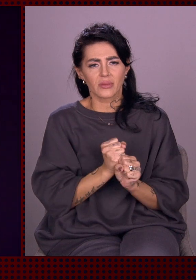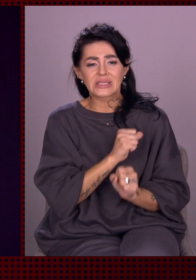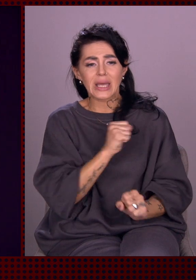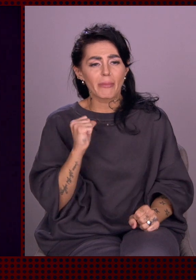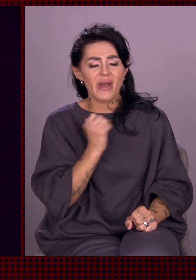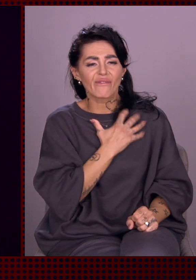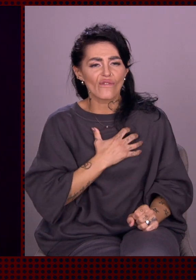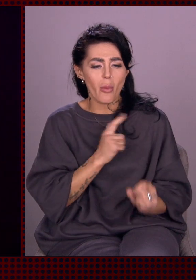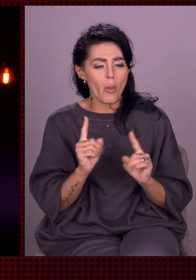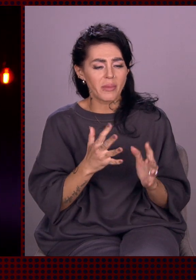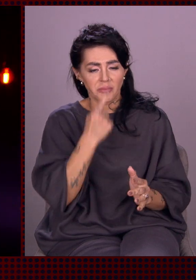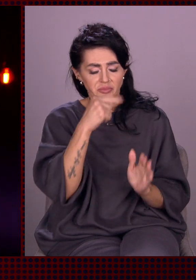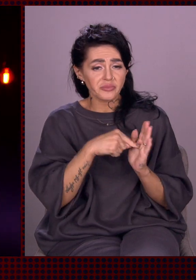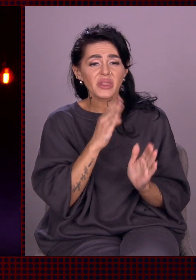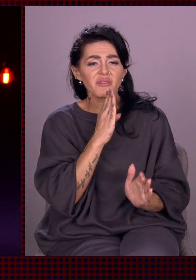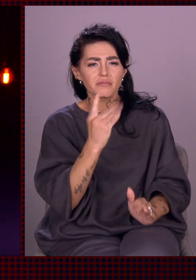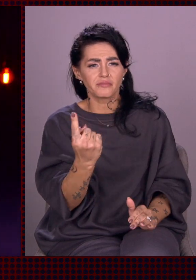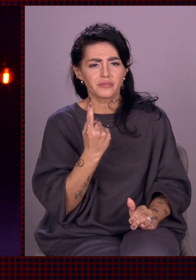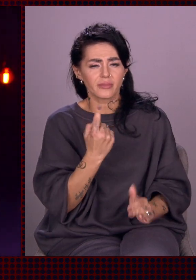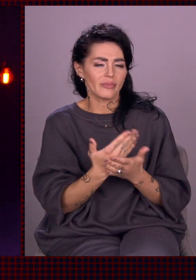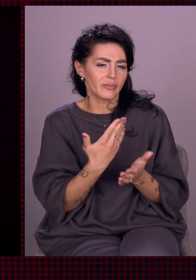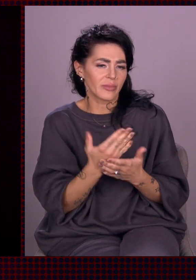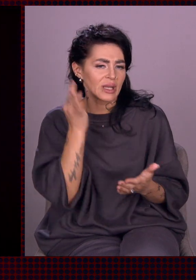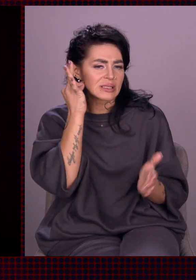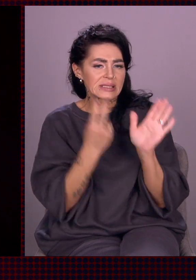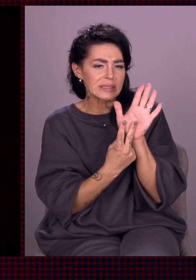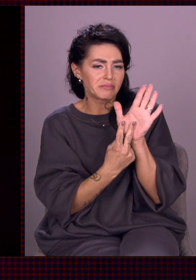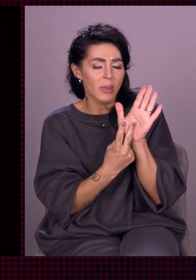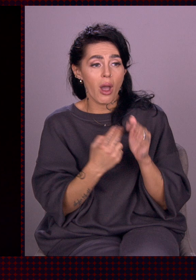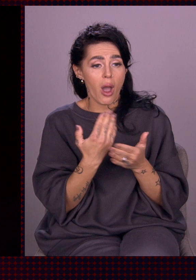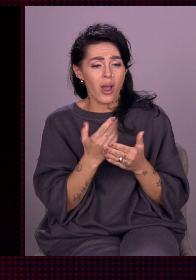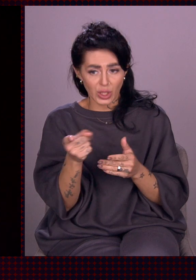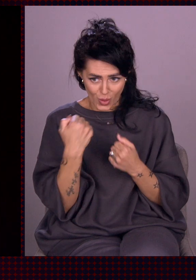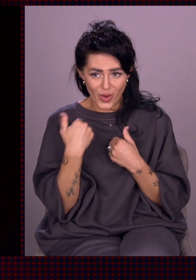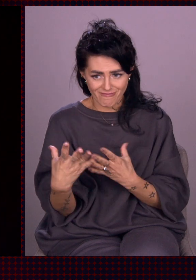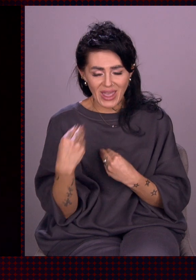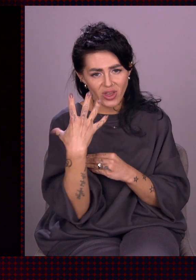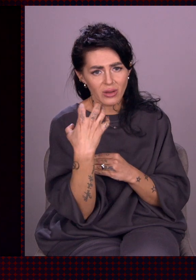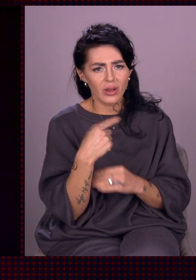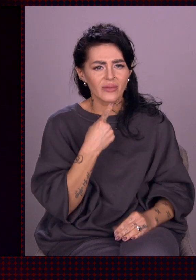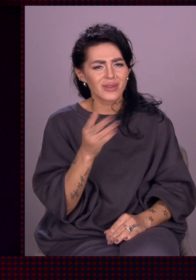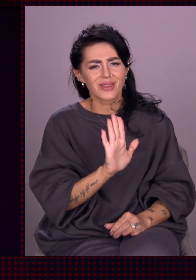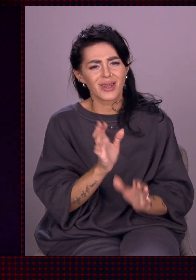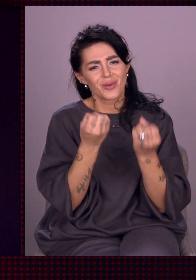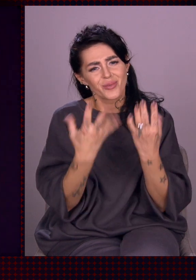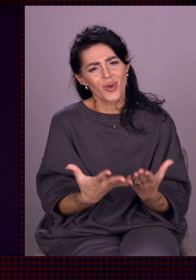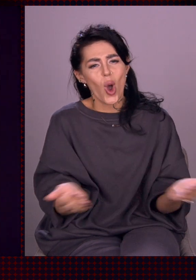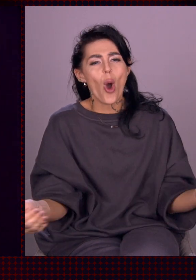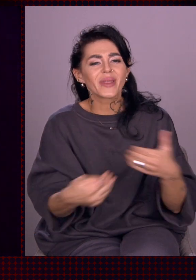моментом, до мене підходить дівчинка десь років 7. Я кажу, ти хочеш сфотографуватися? Вона каже, ні, а можна просто вас